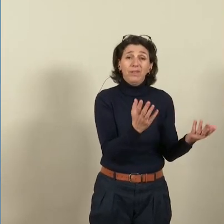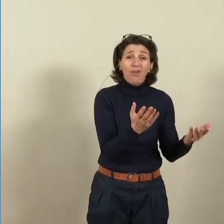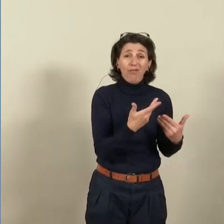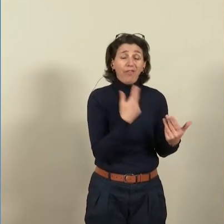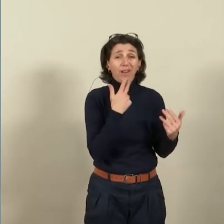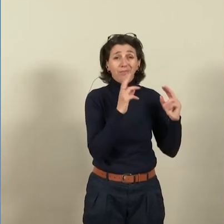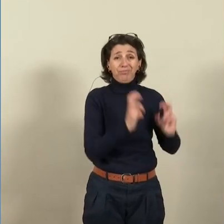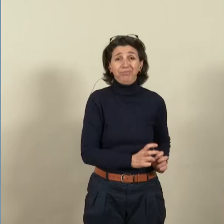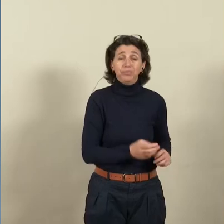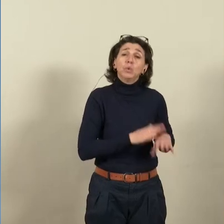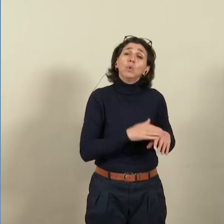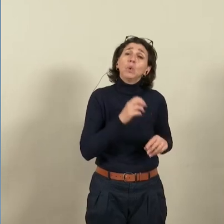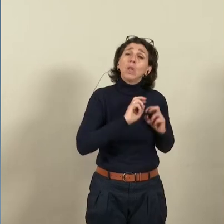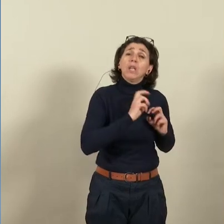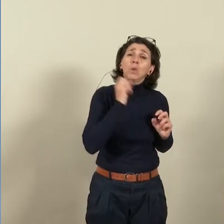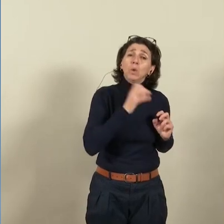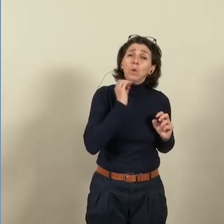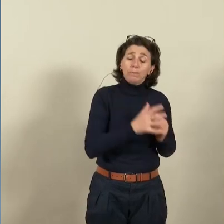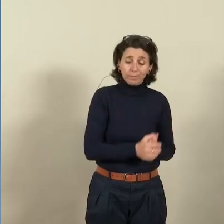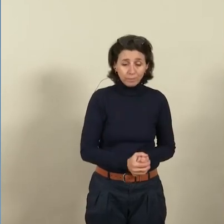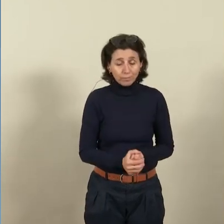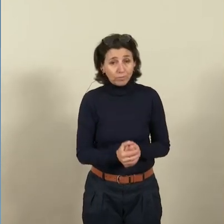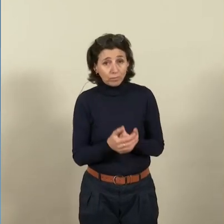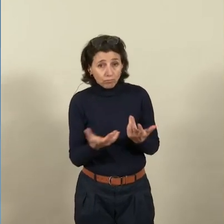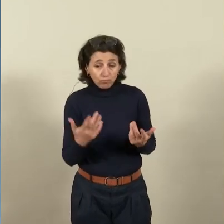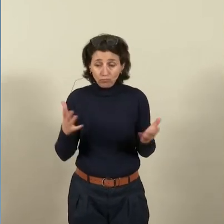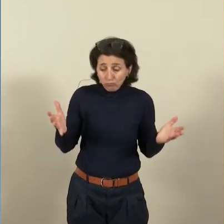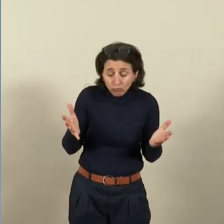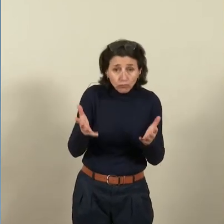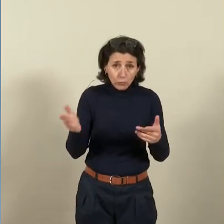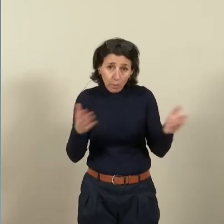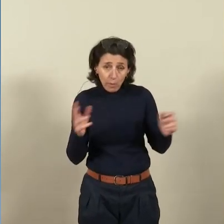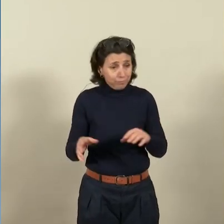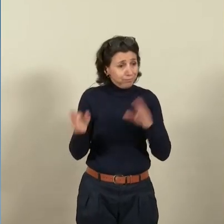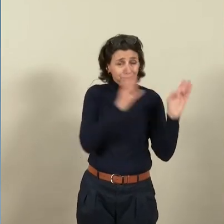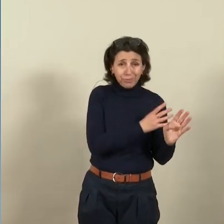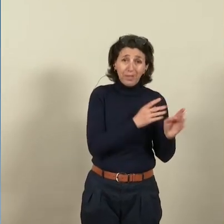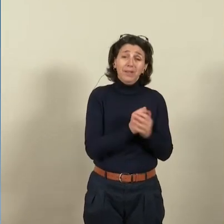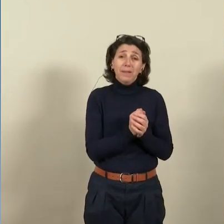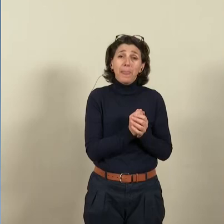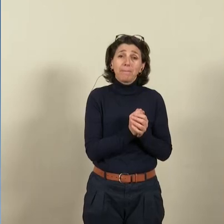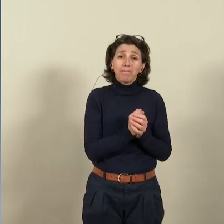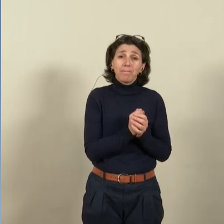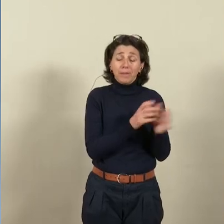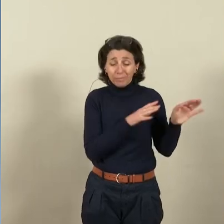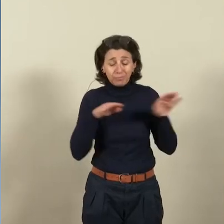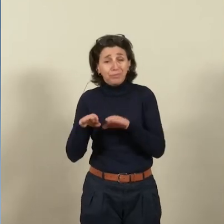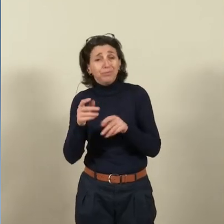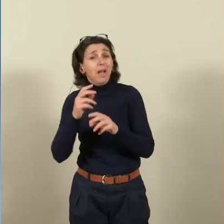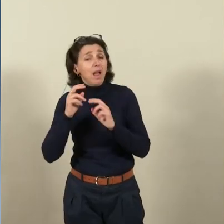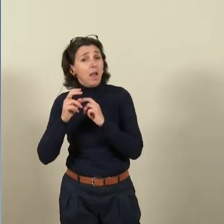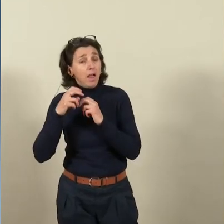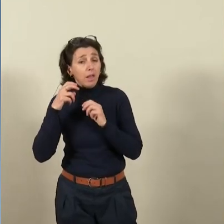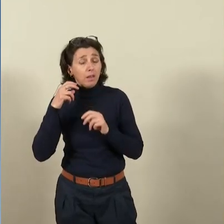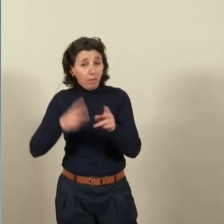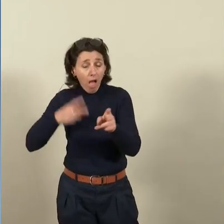trajets du quotidien afin d'encourager le report modal vers le train et préserver l'attractivité de la métropole